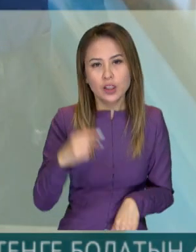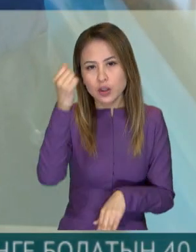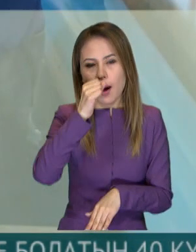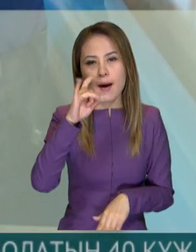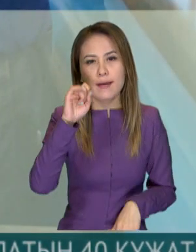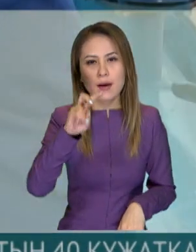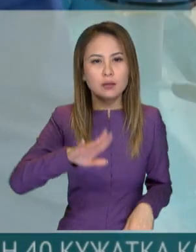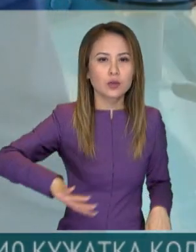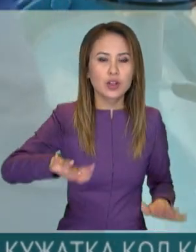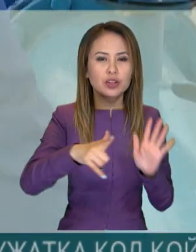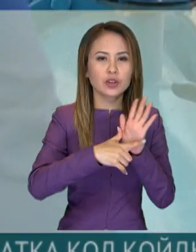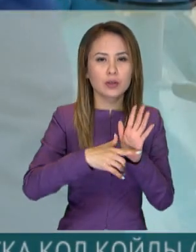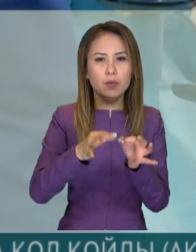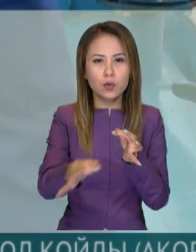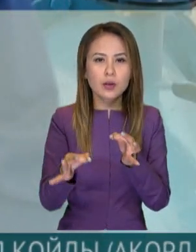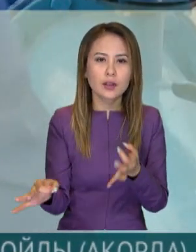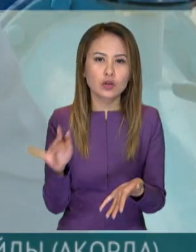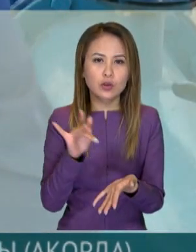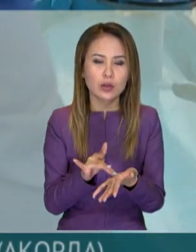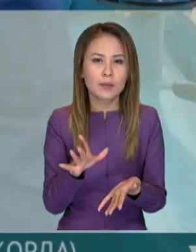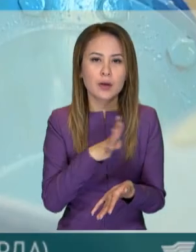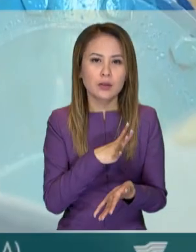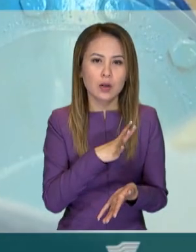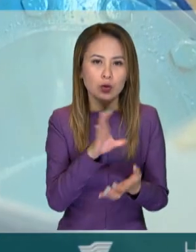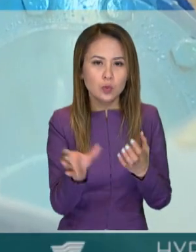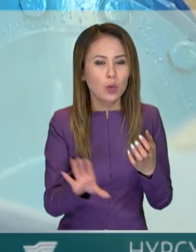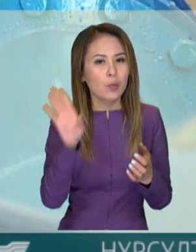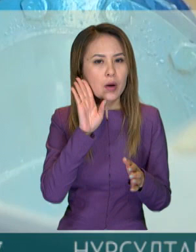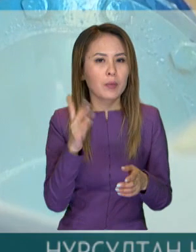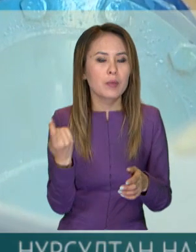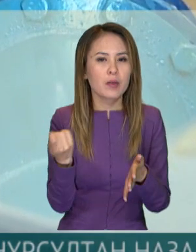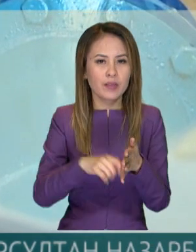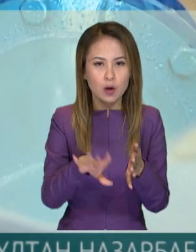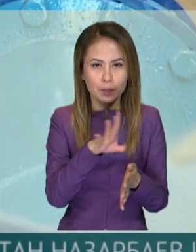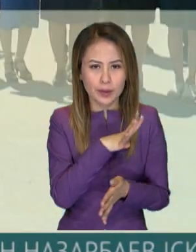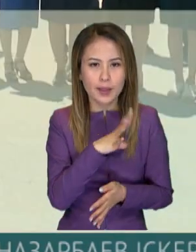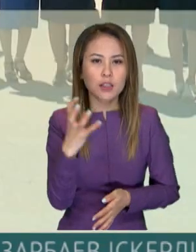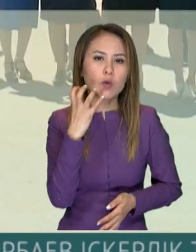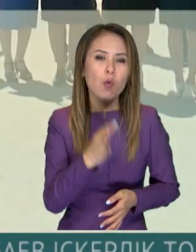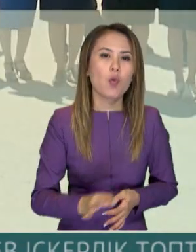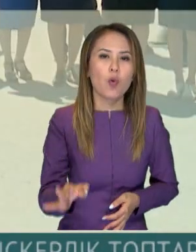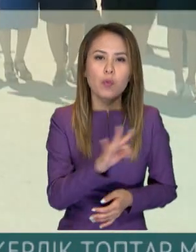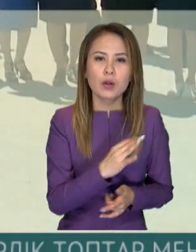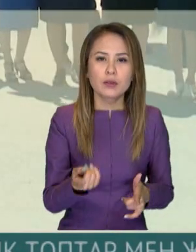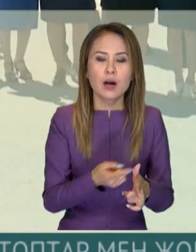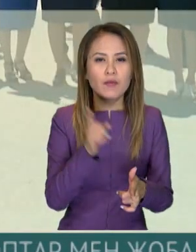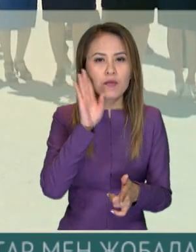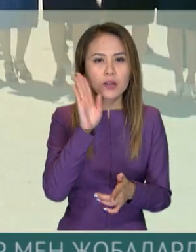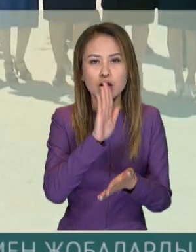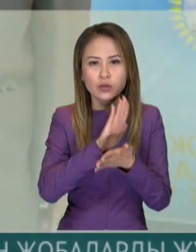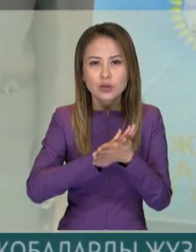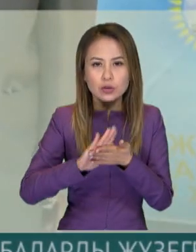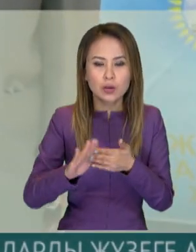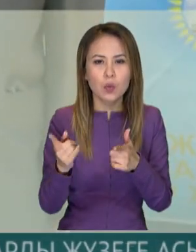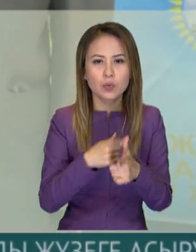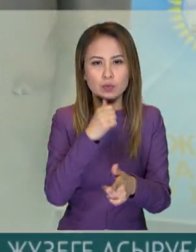Арал ауданындағы 7 елді мекен орталықтандырылған су жүйесіне қосылған болатын. Осылайша Қызылорда облысында таза ауыз сумен қамту